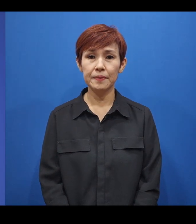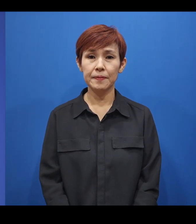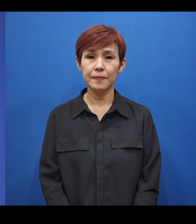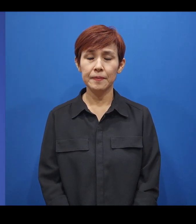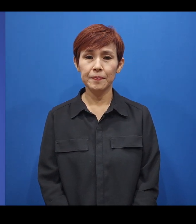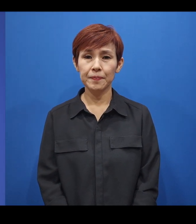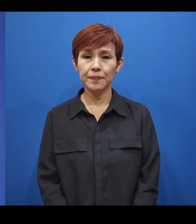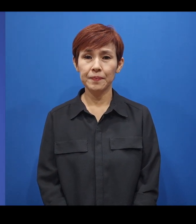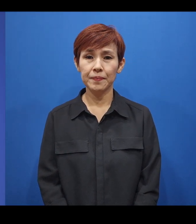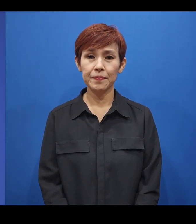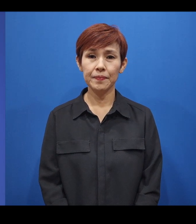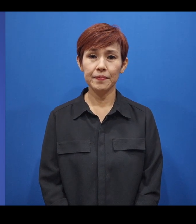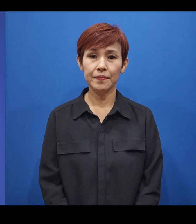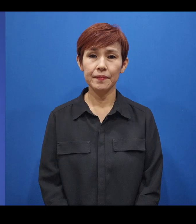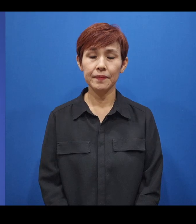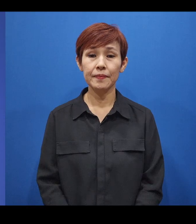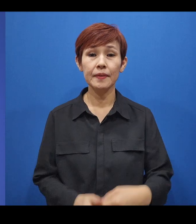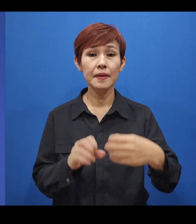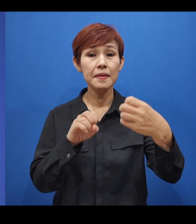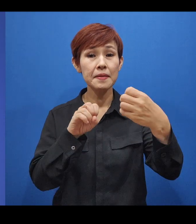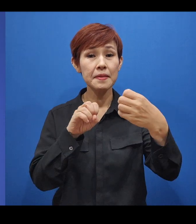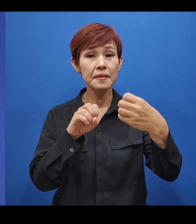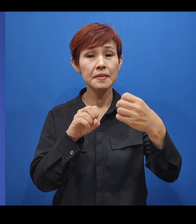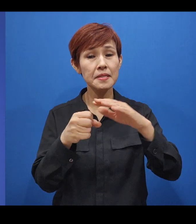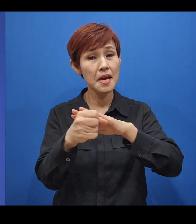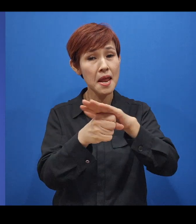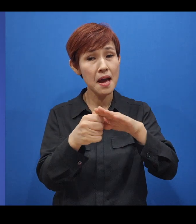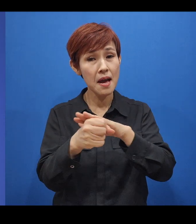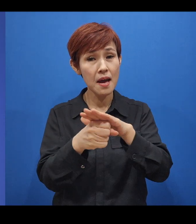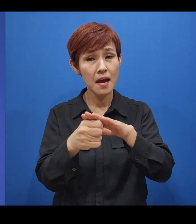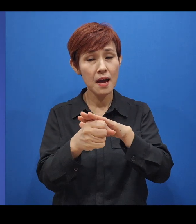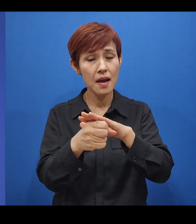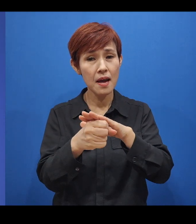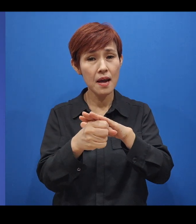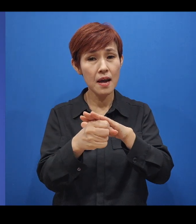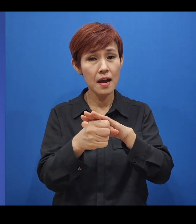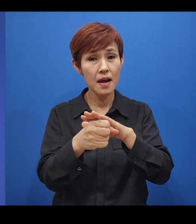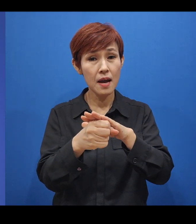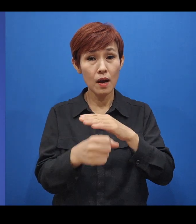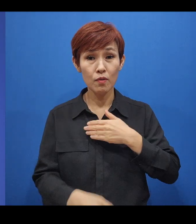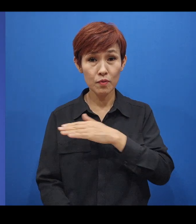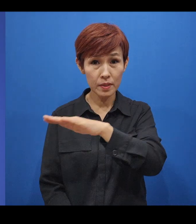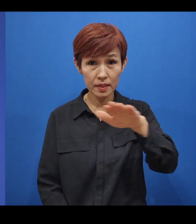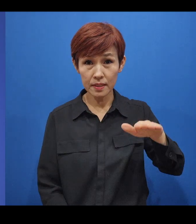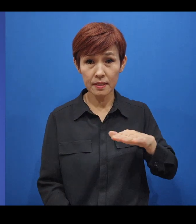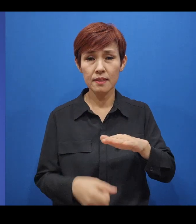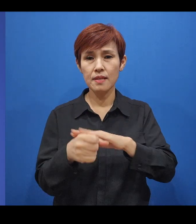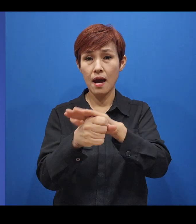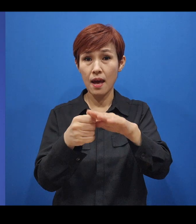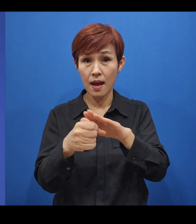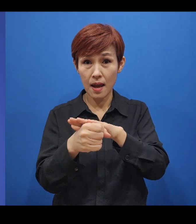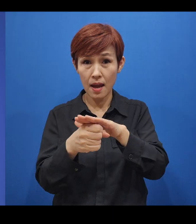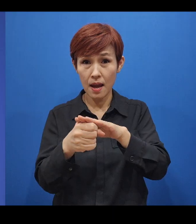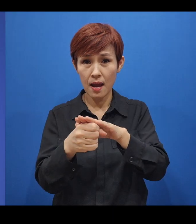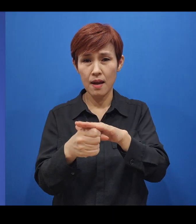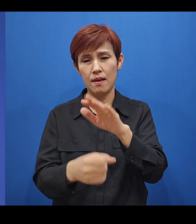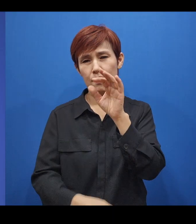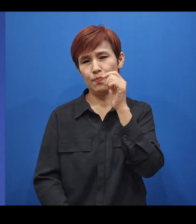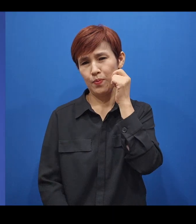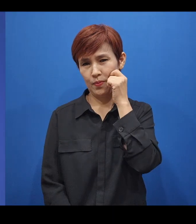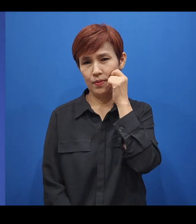그래서 이 질문에 대한 우리의 답은 정해졌습니다. 우리는 사랑할 수 없다.